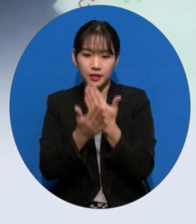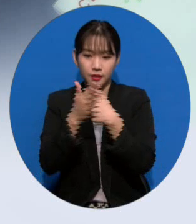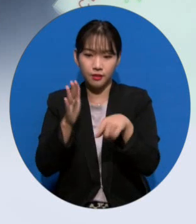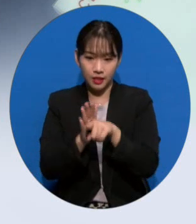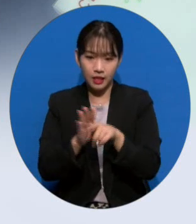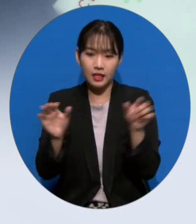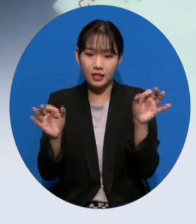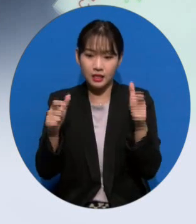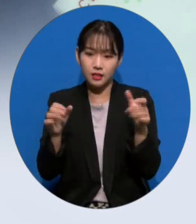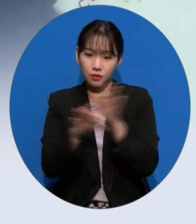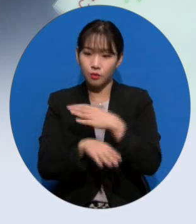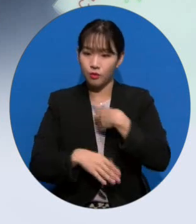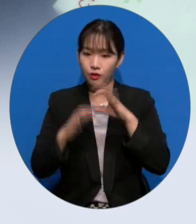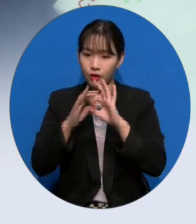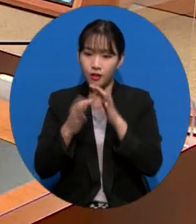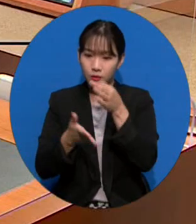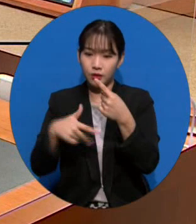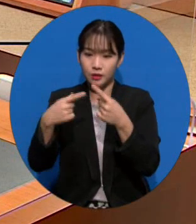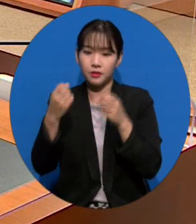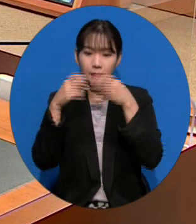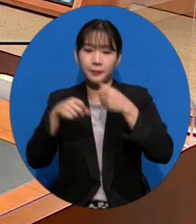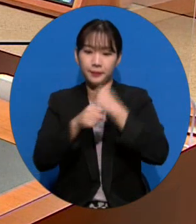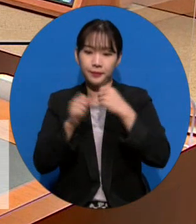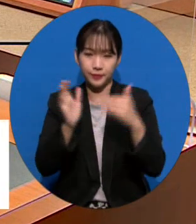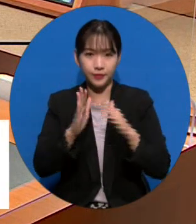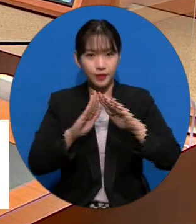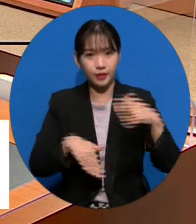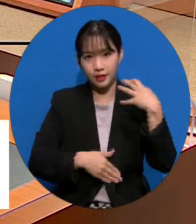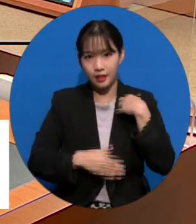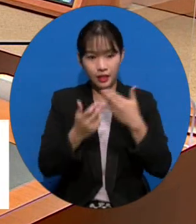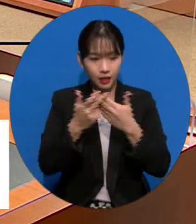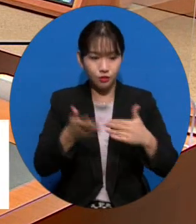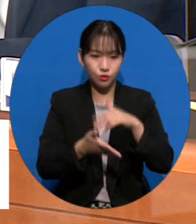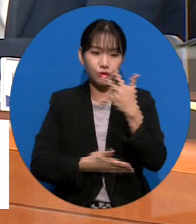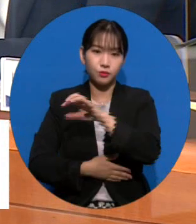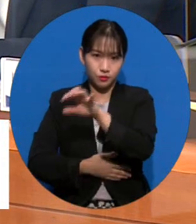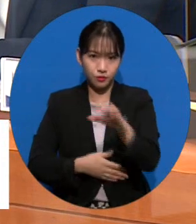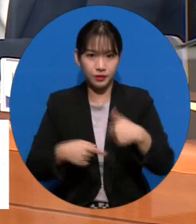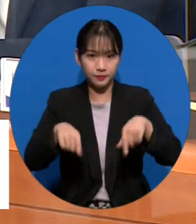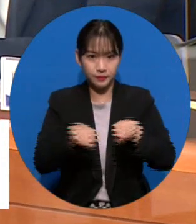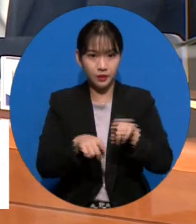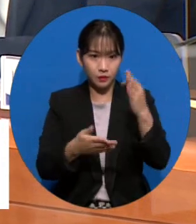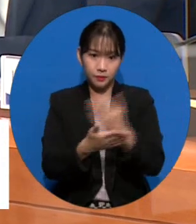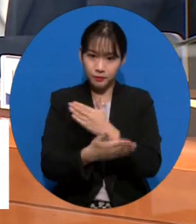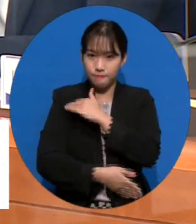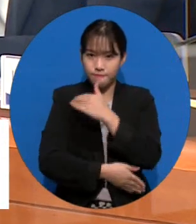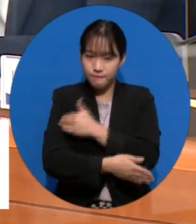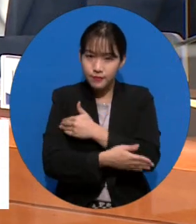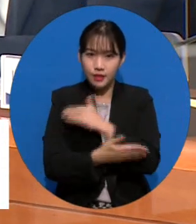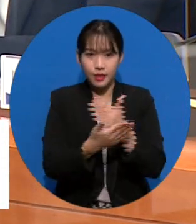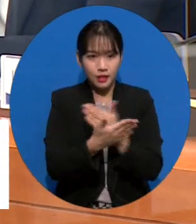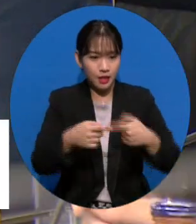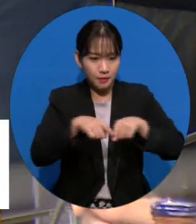대응기금 1조 원도 신설됐습니다. 전남도 주도로 강원 등 7개 도와 함께 재정분권 개선을 촉구하는